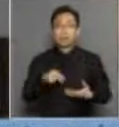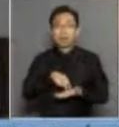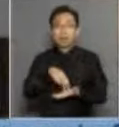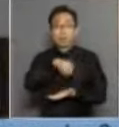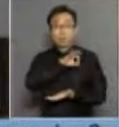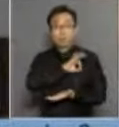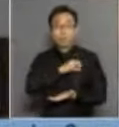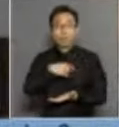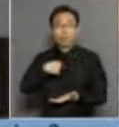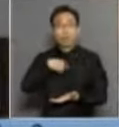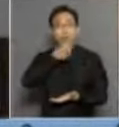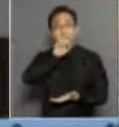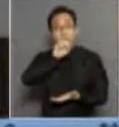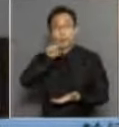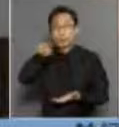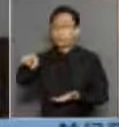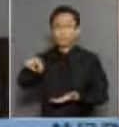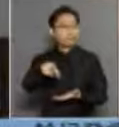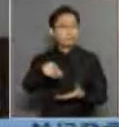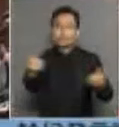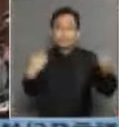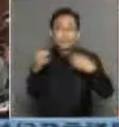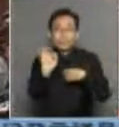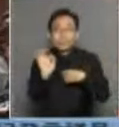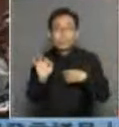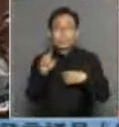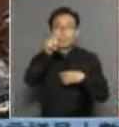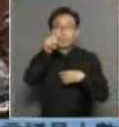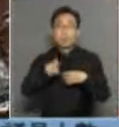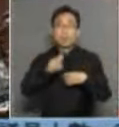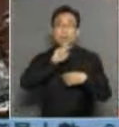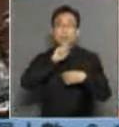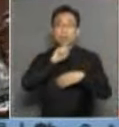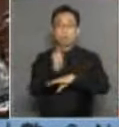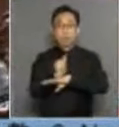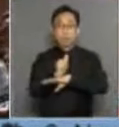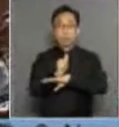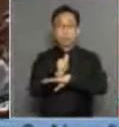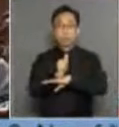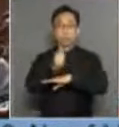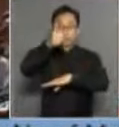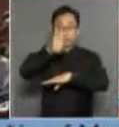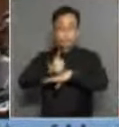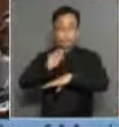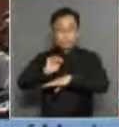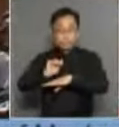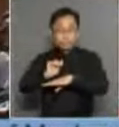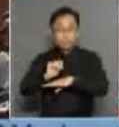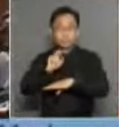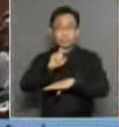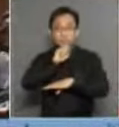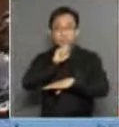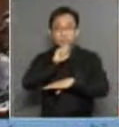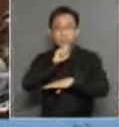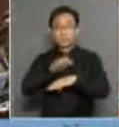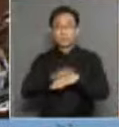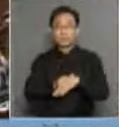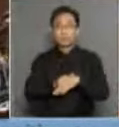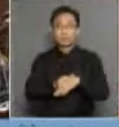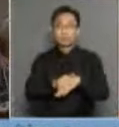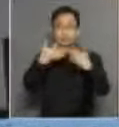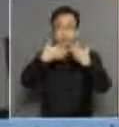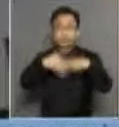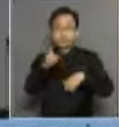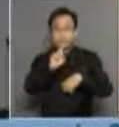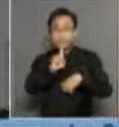我講，沒人講，因為有一個平台給我講，有部機器給我講，我有個這樣